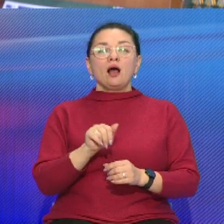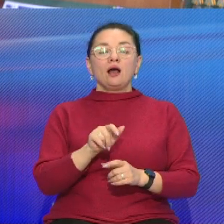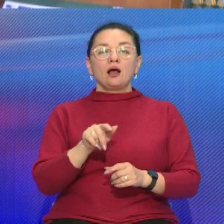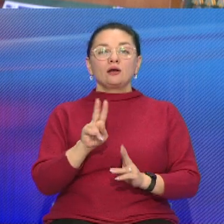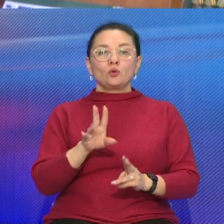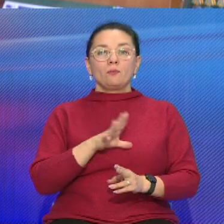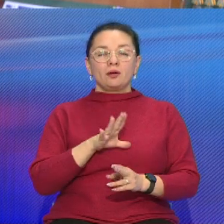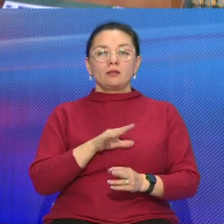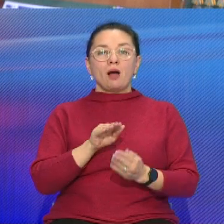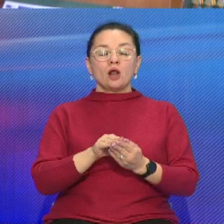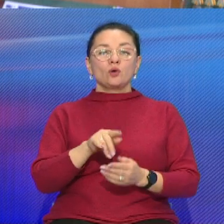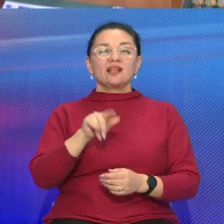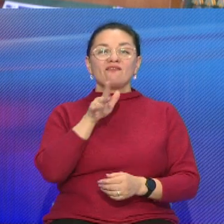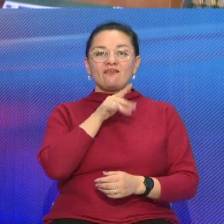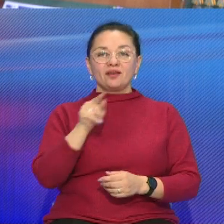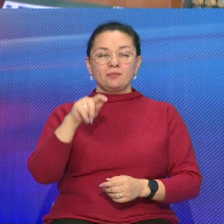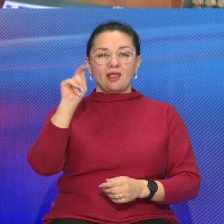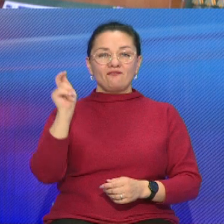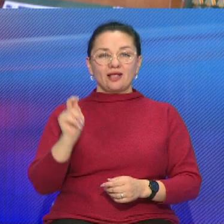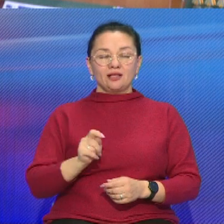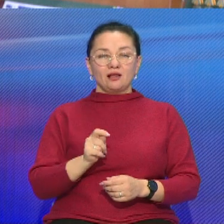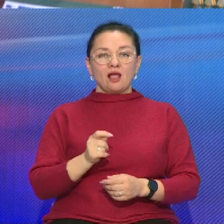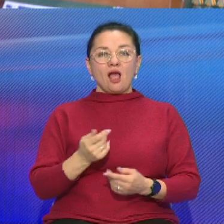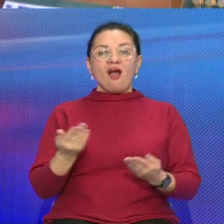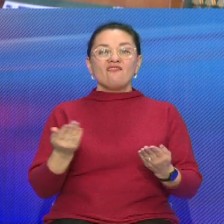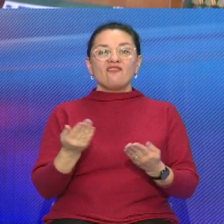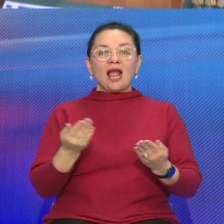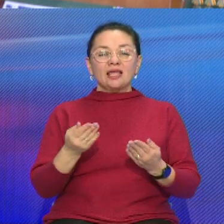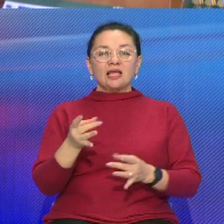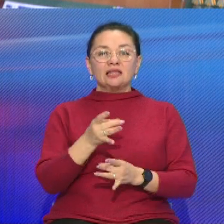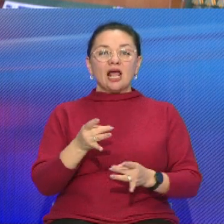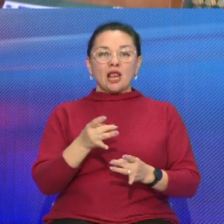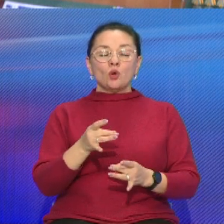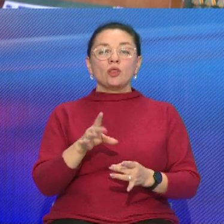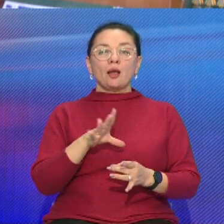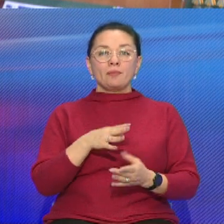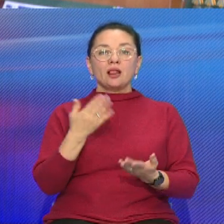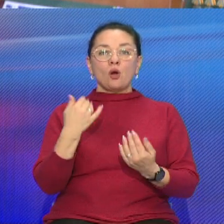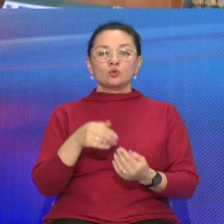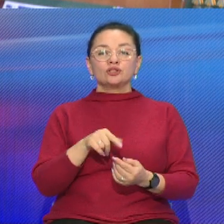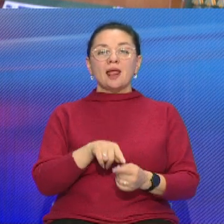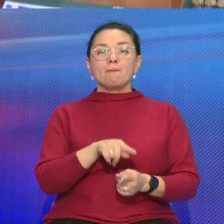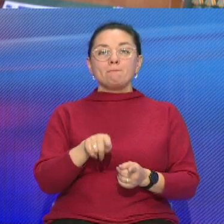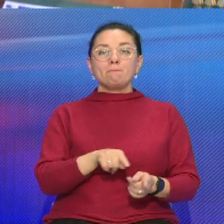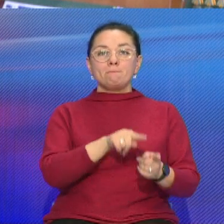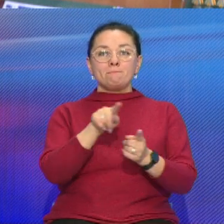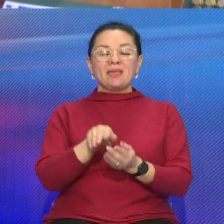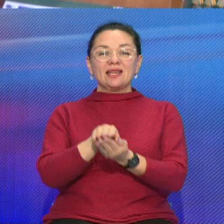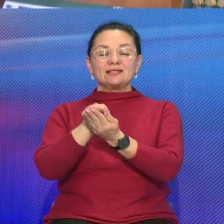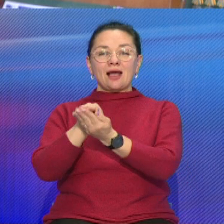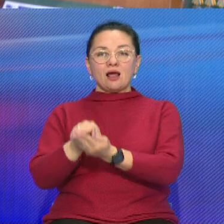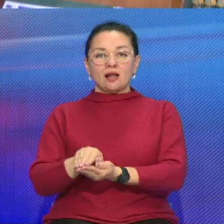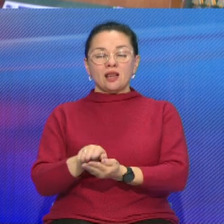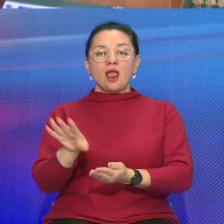останки пока еще где-то в каких-то районах перезахоронены, в каких-то нет. По причине того, что вместе с останками